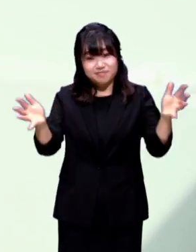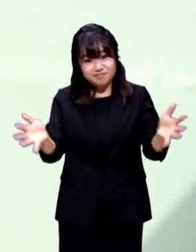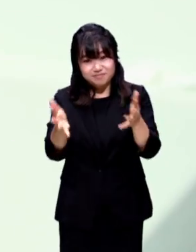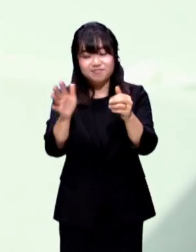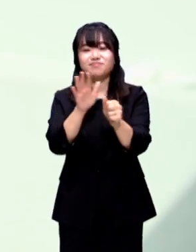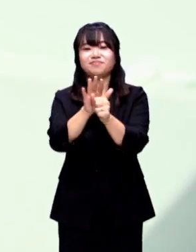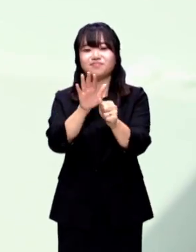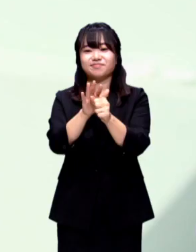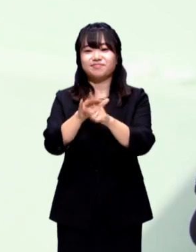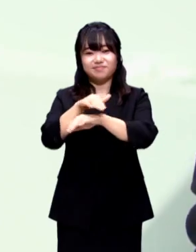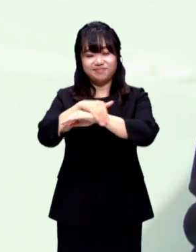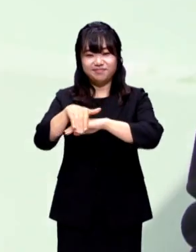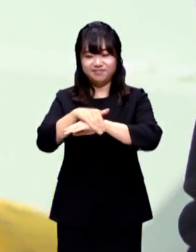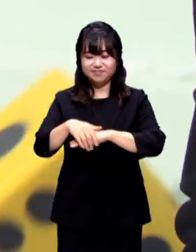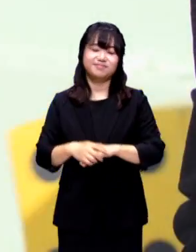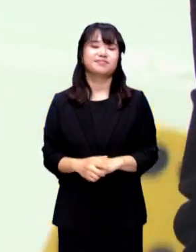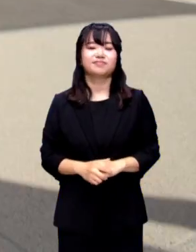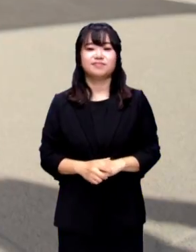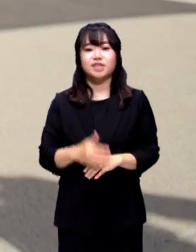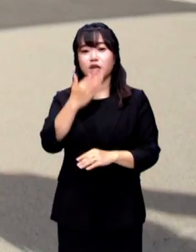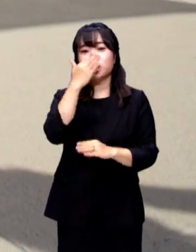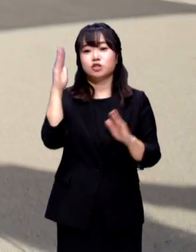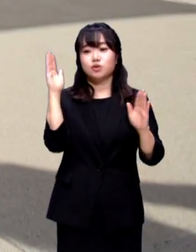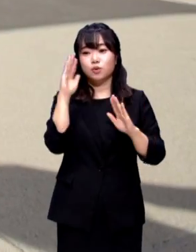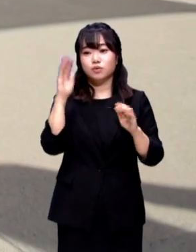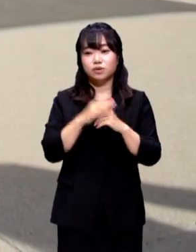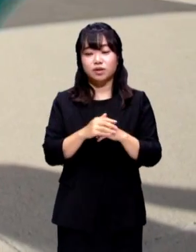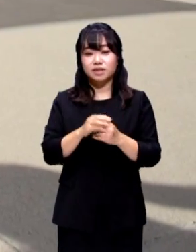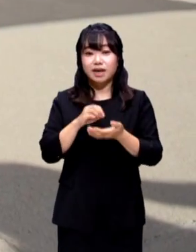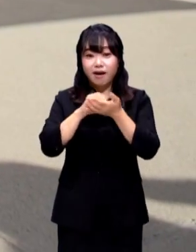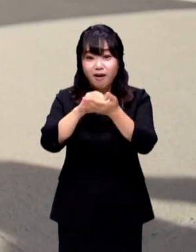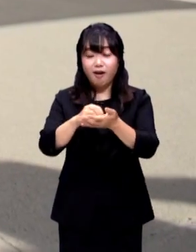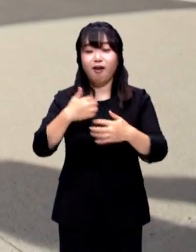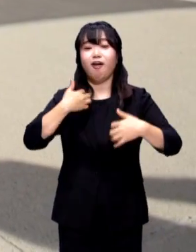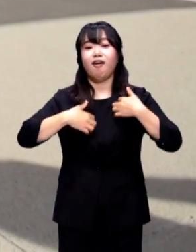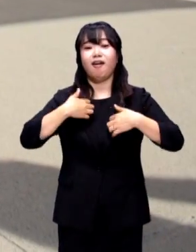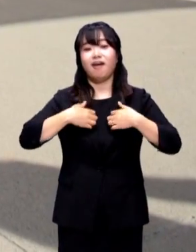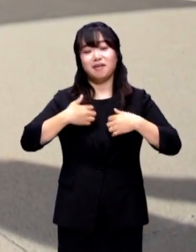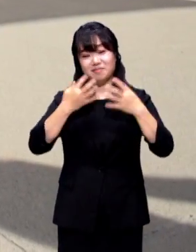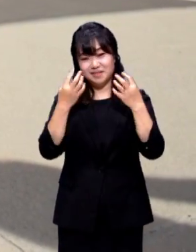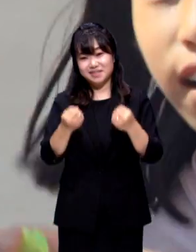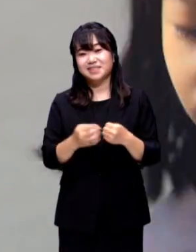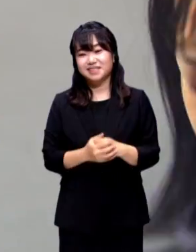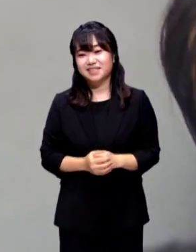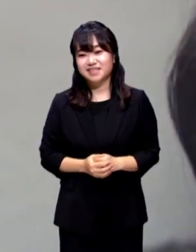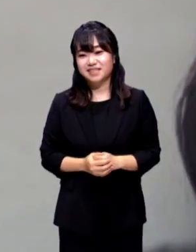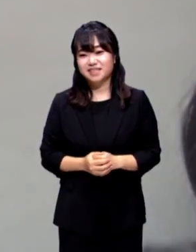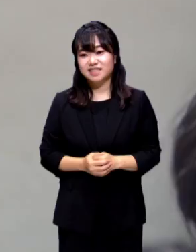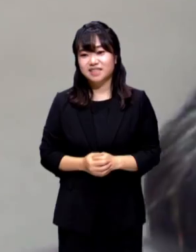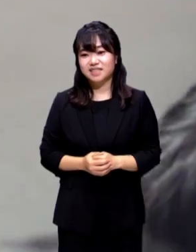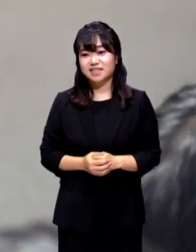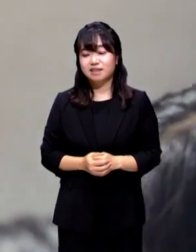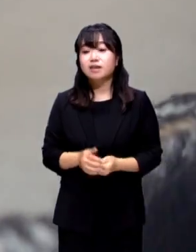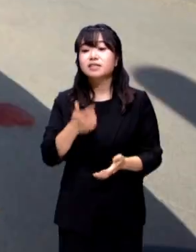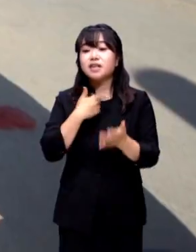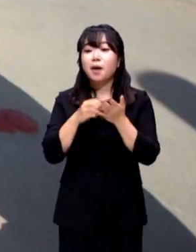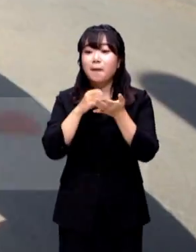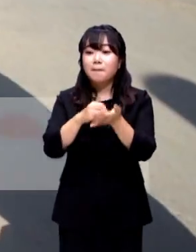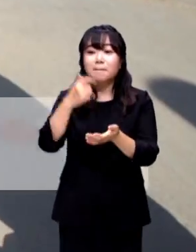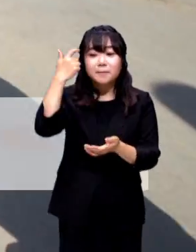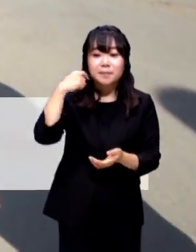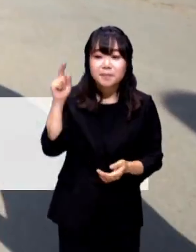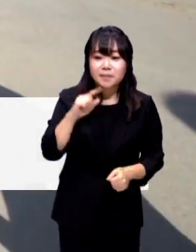하는 바람에서 기획했는데요. 청소년들의 반응이 아주 뜨겁습니다. 벌레놀이 체험해보니까